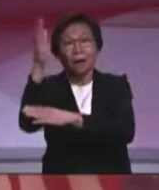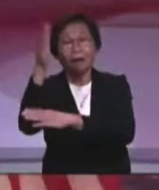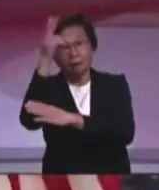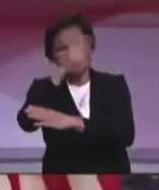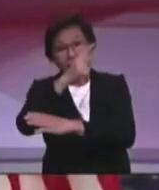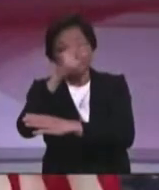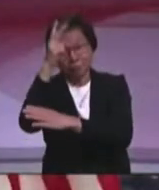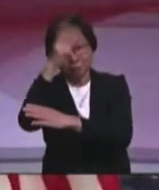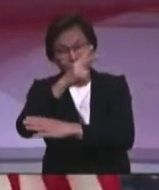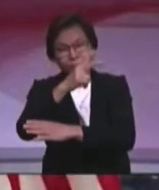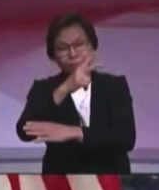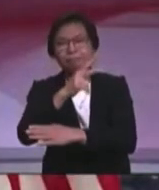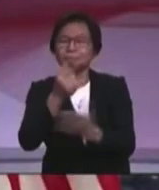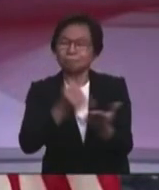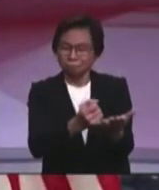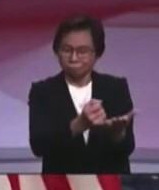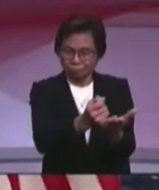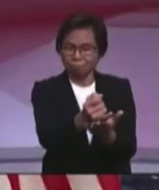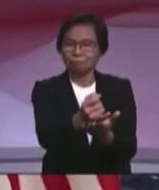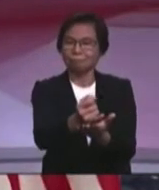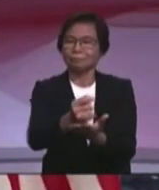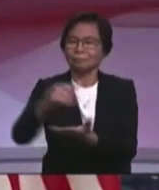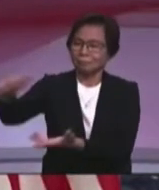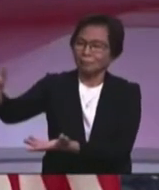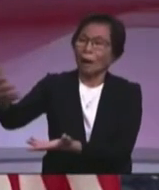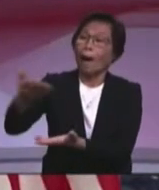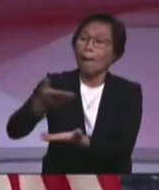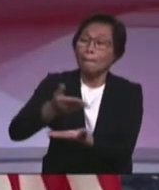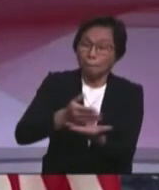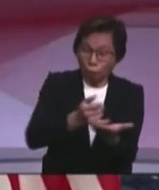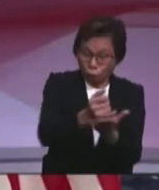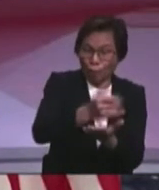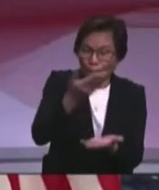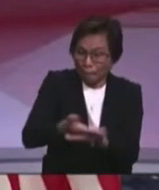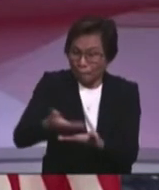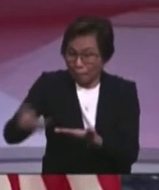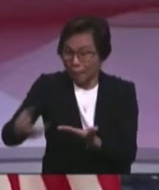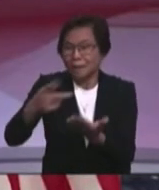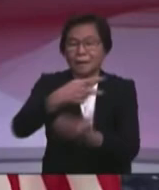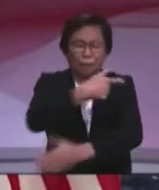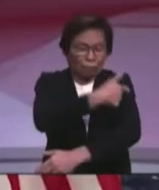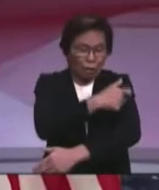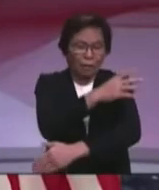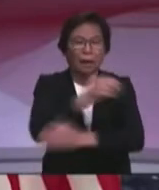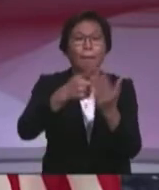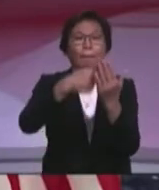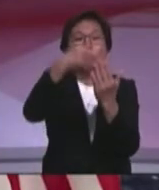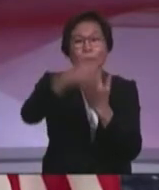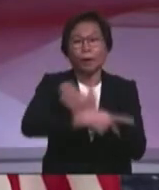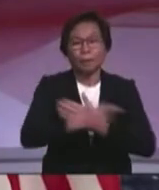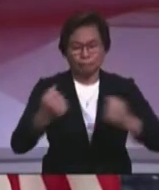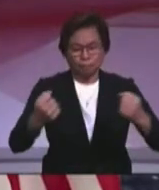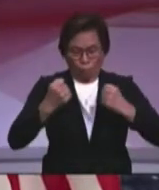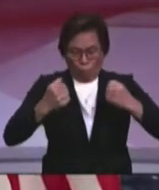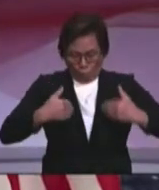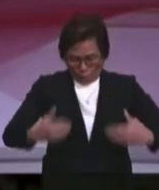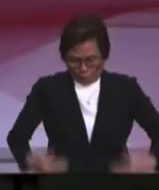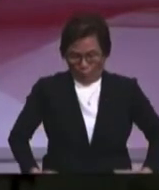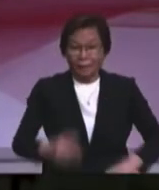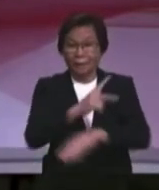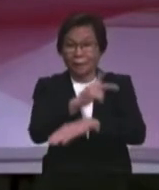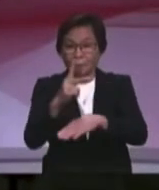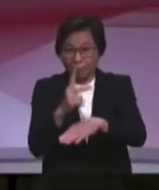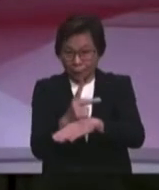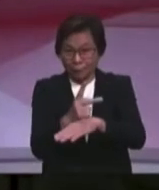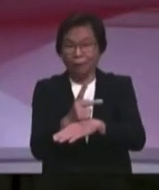memastikan ketulusan perolehan Maxim dan program imunisasi kebangsaan akan diberikan